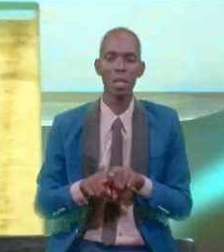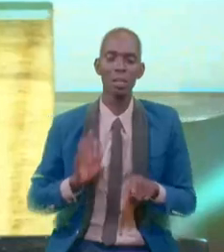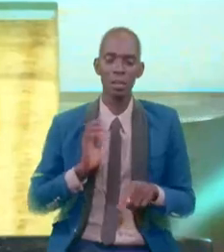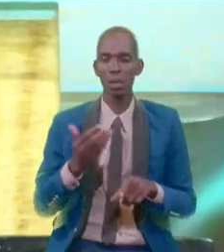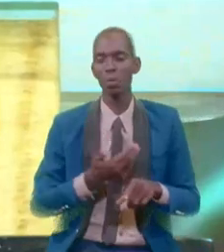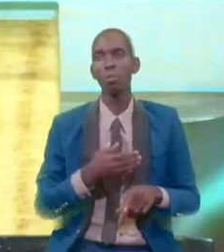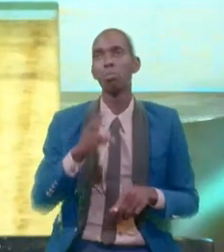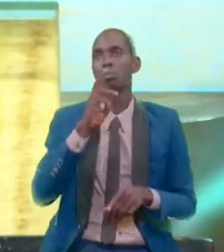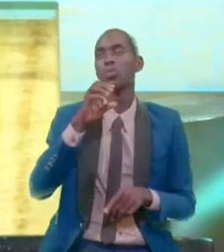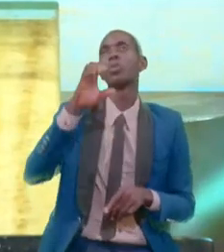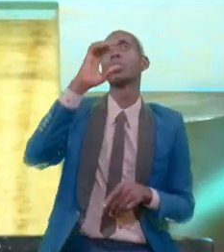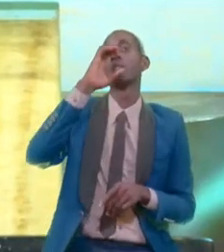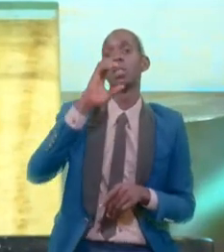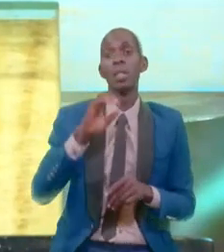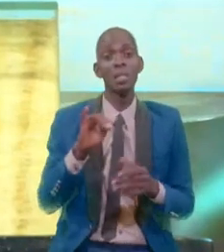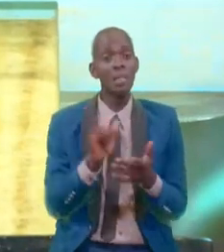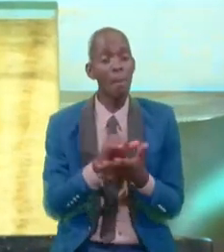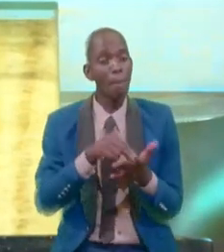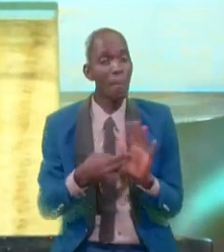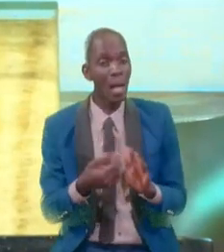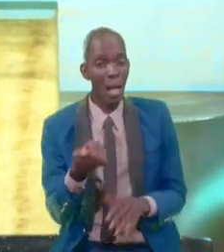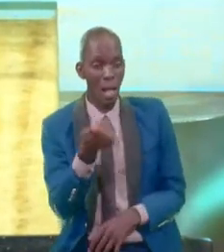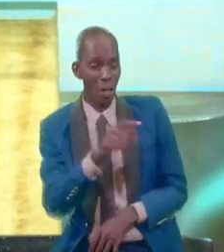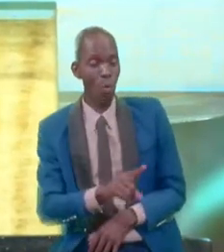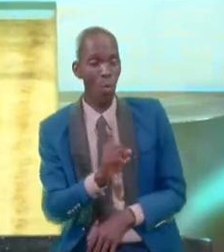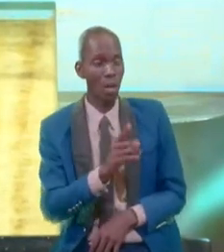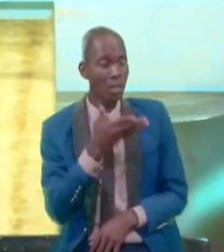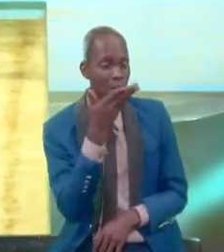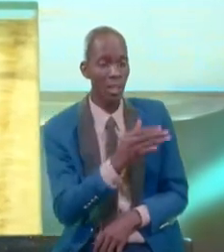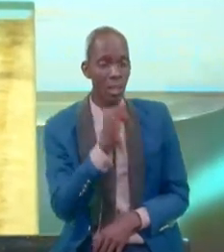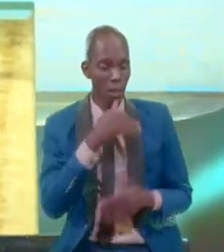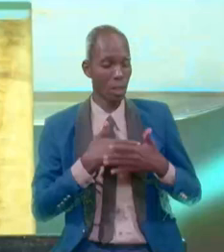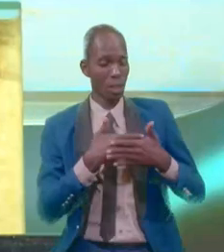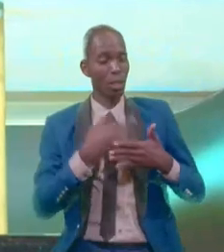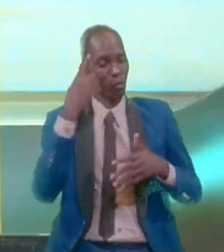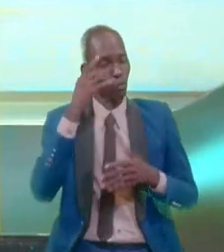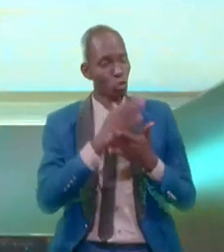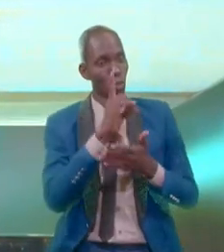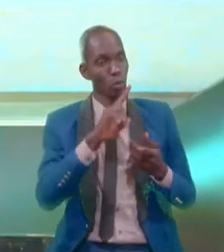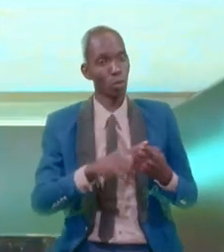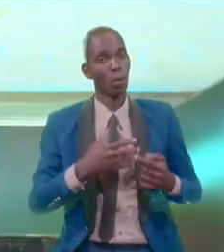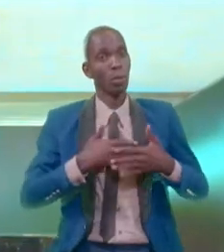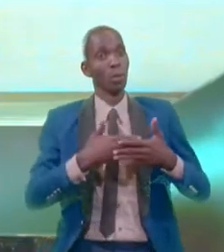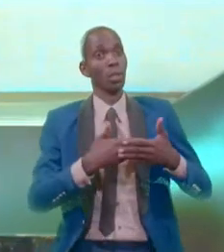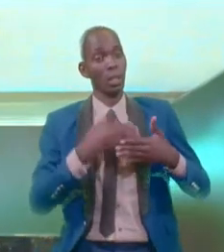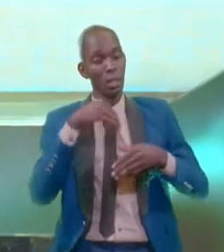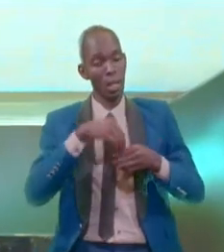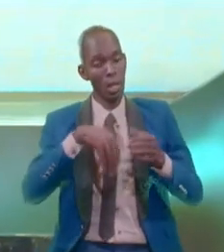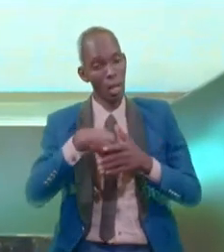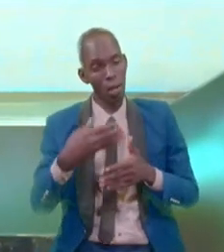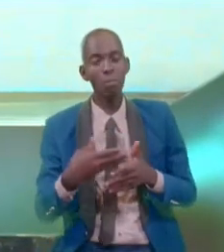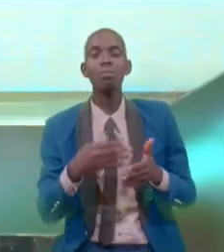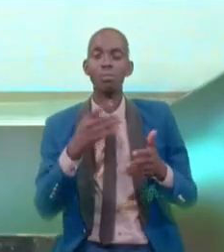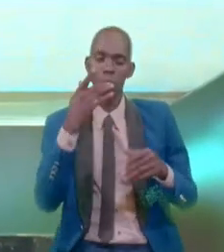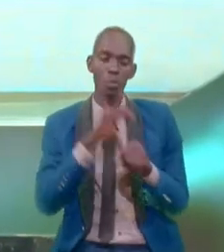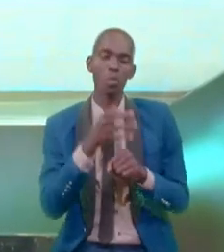que partout où il y a de l'air que quelqu'un peut respirer, la promesse de Dieu est là. Ou qu'on trouve l'eau dans votre maison, à